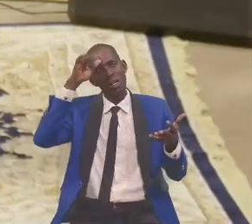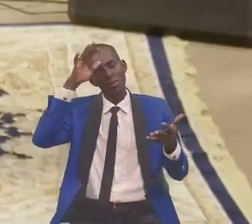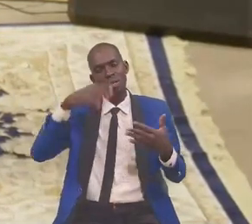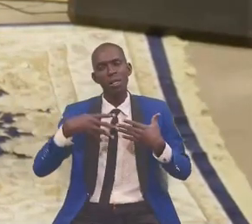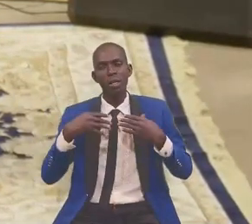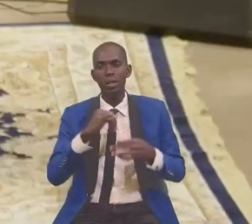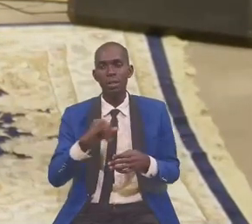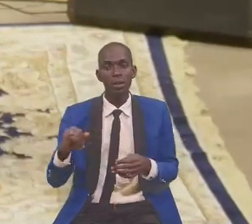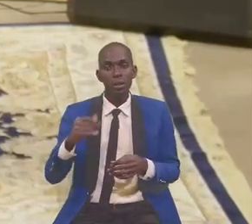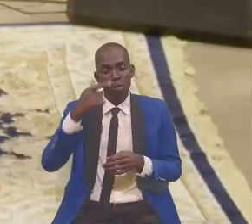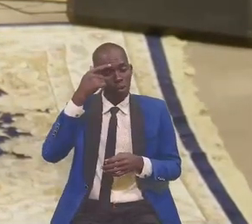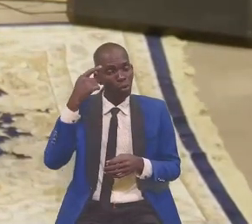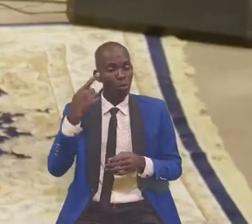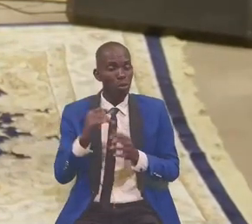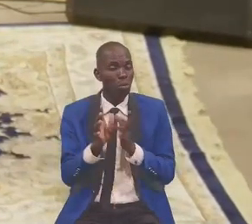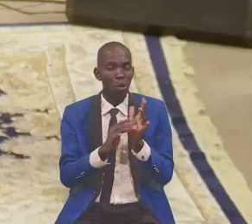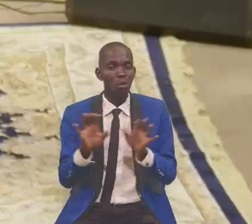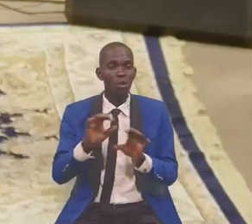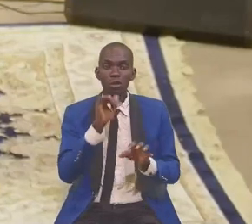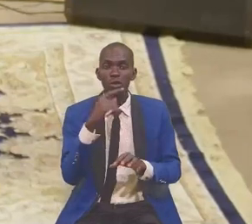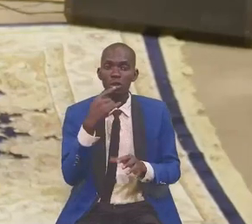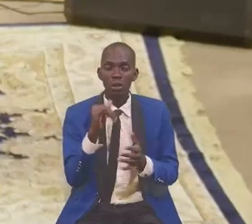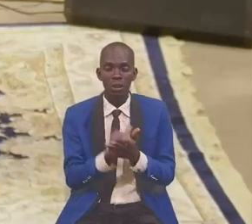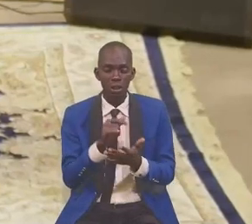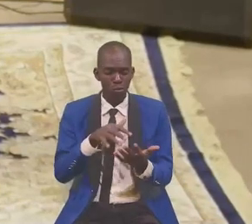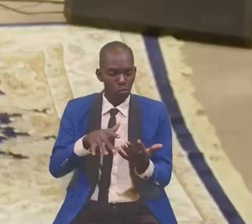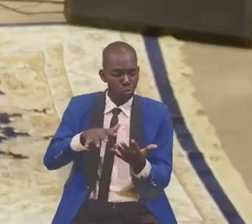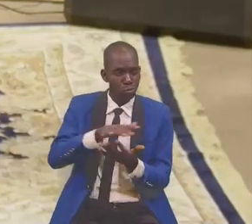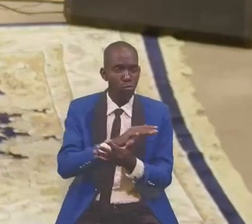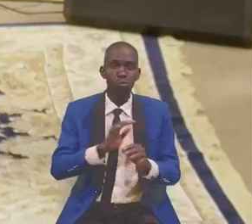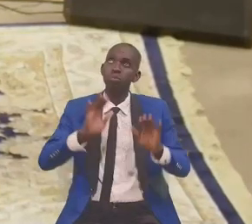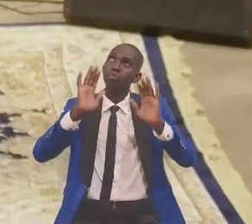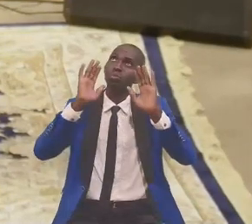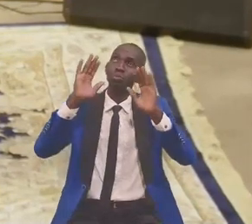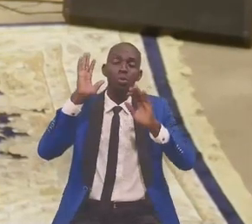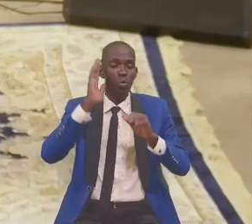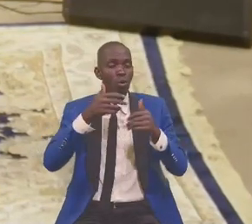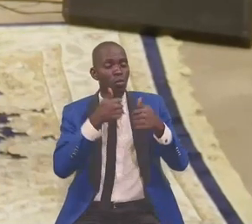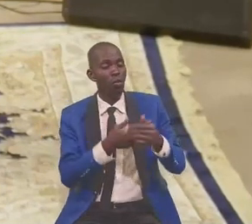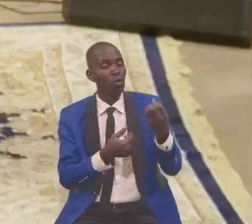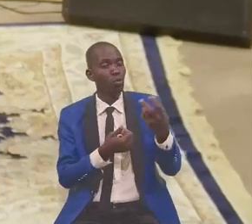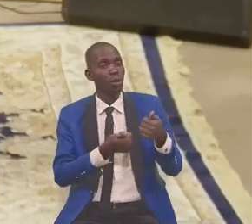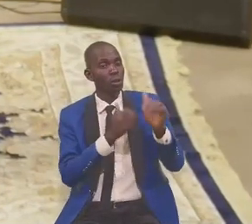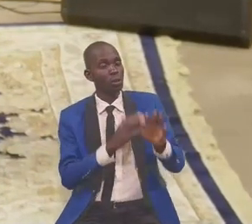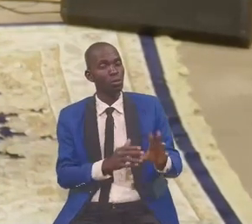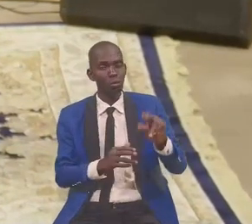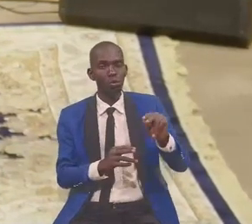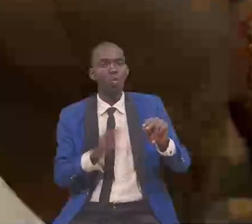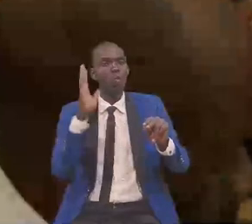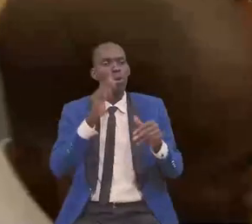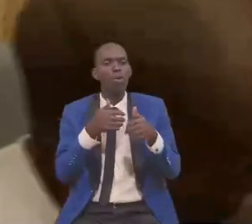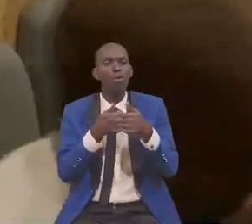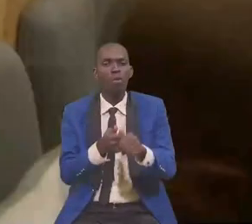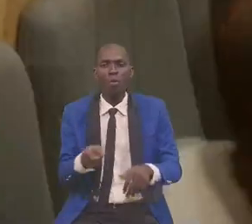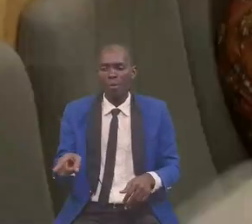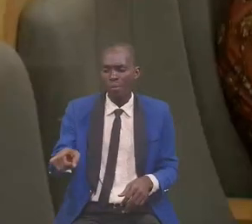vont accompagner les apôtres. Il a dit, ces miracles accompagneront qui? Dites-moi, non, qui?